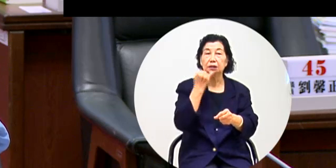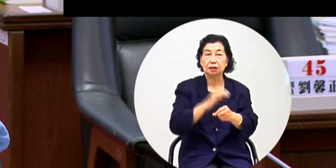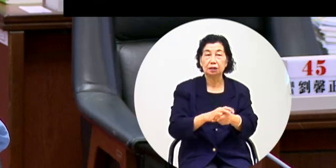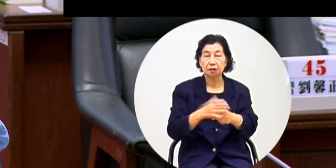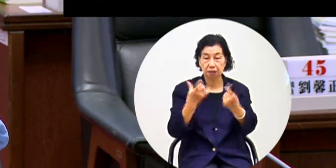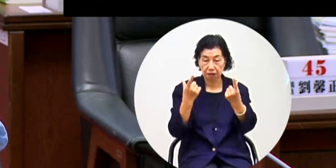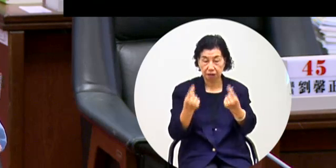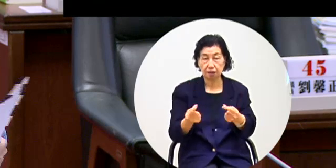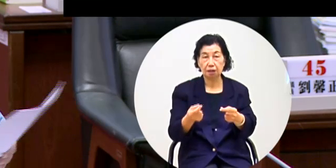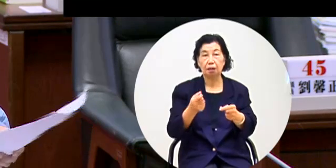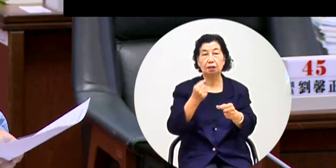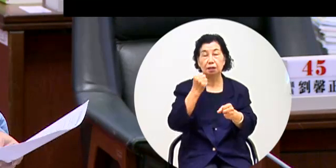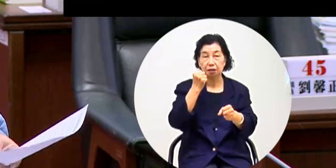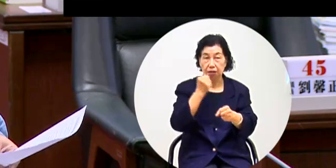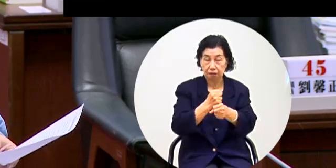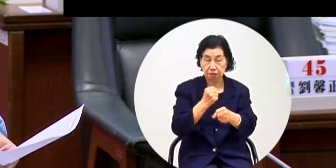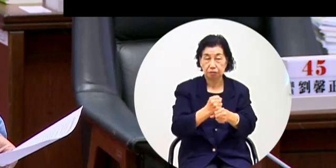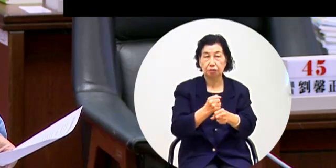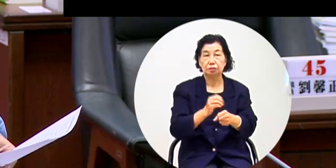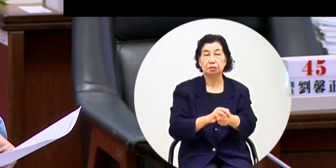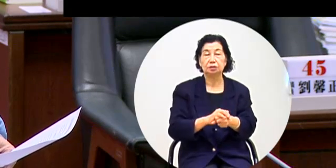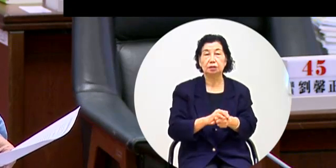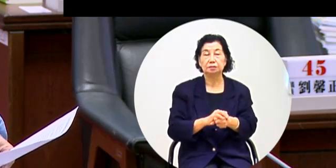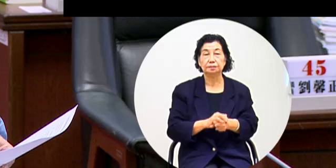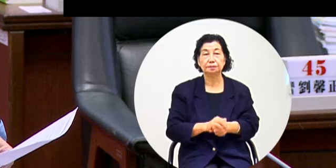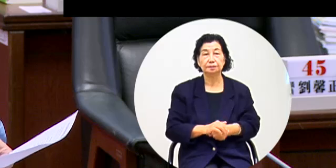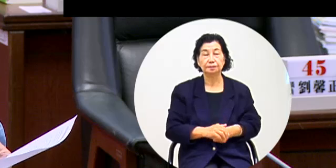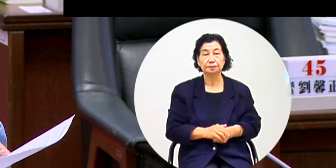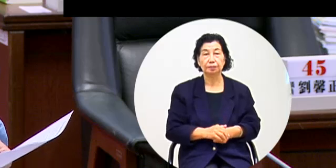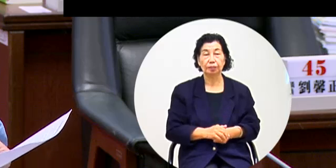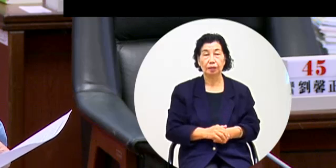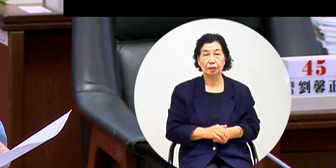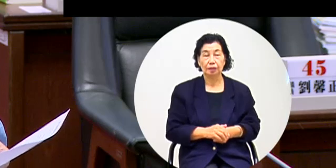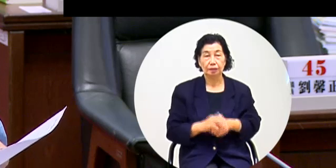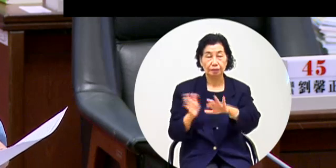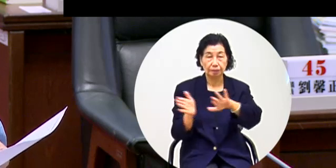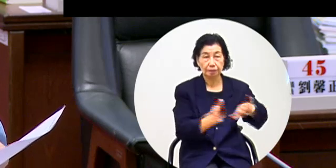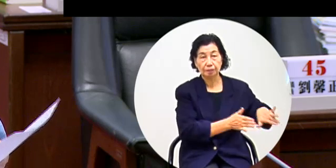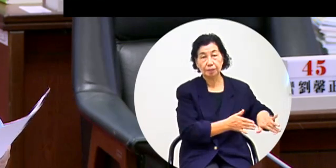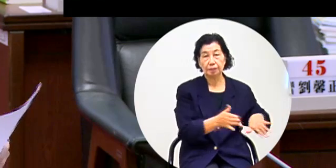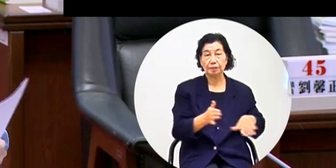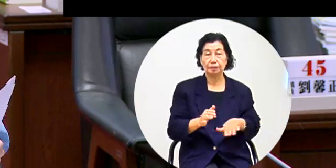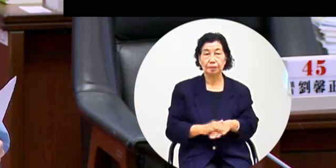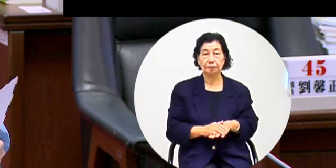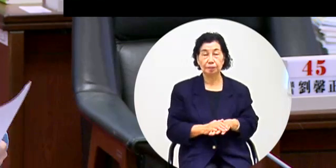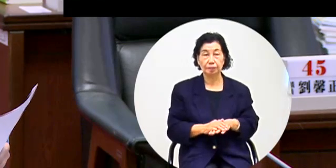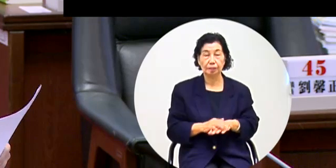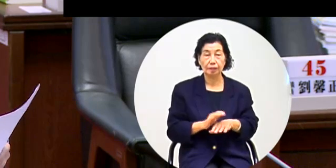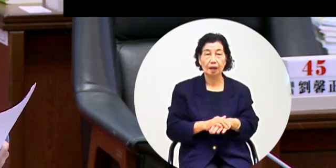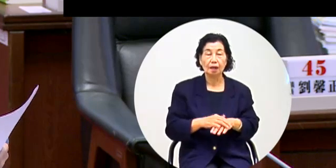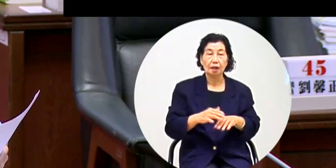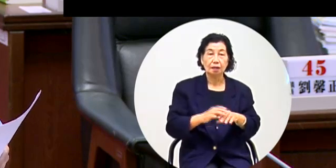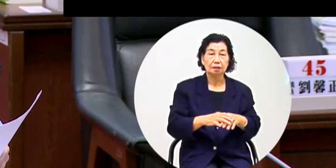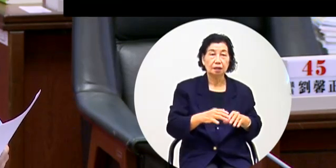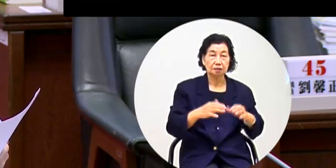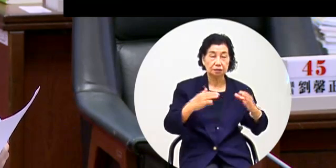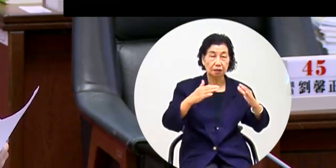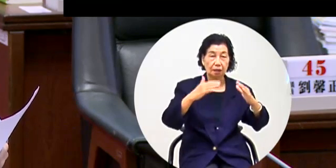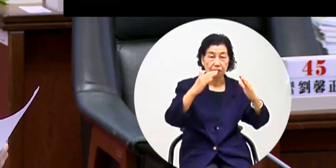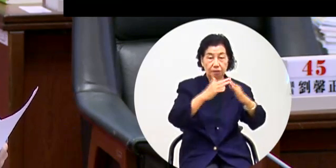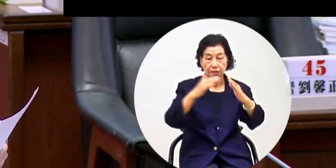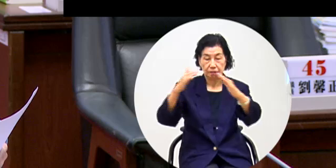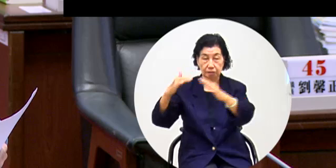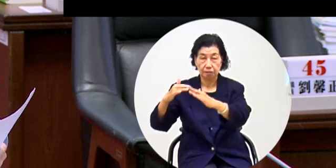辙。那我这个是主要的。另外一个就是有关于邻里调整的部分，这个会发生主要是因为最近